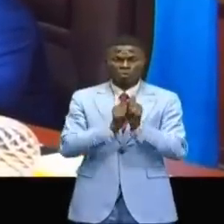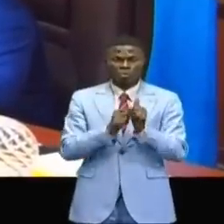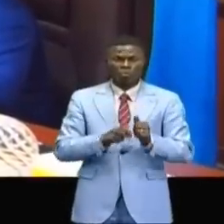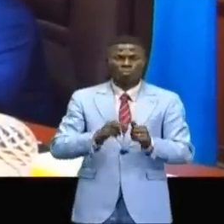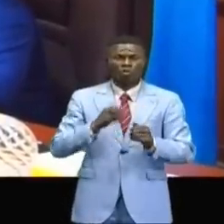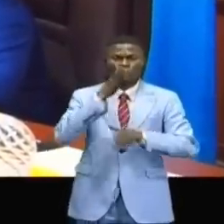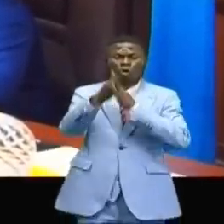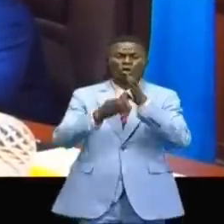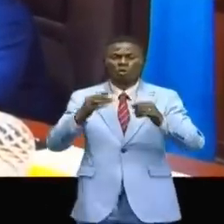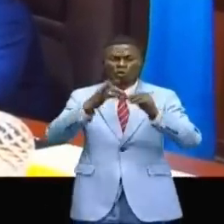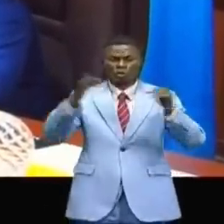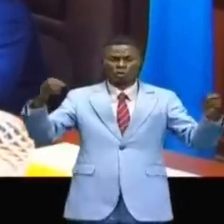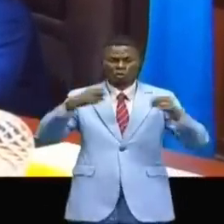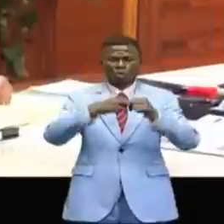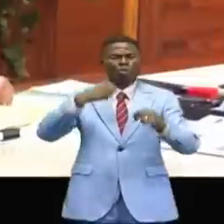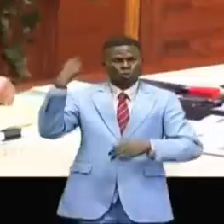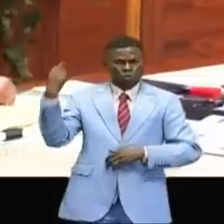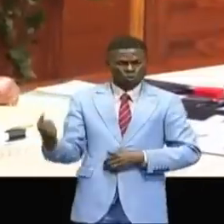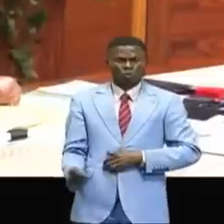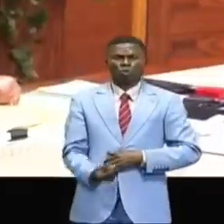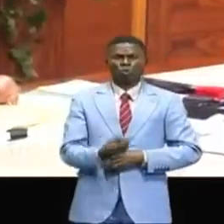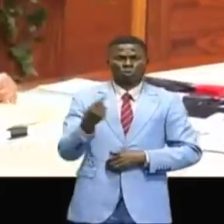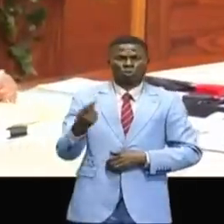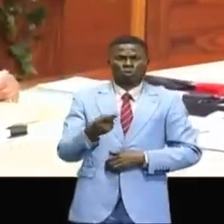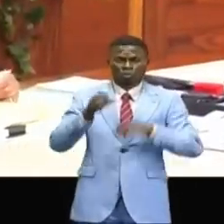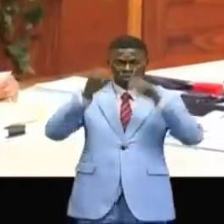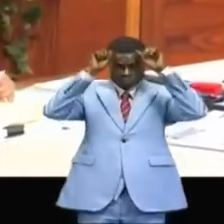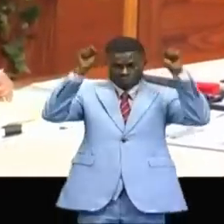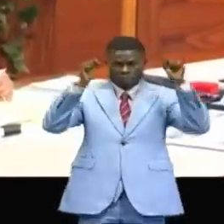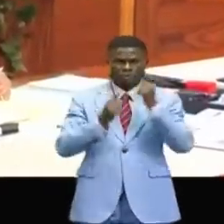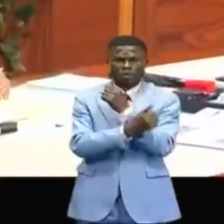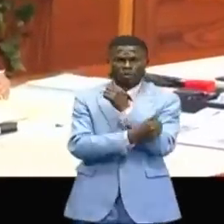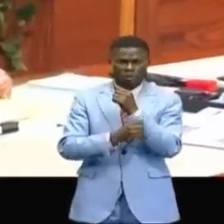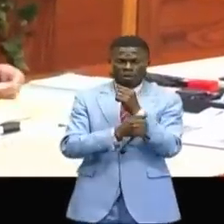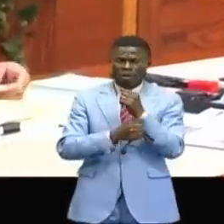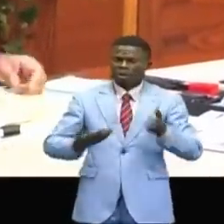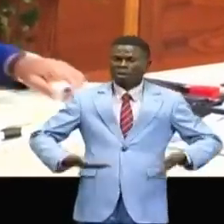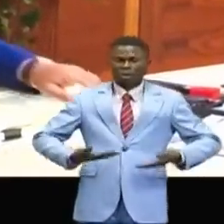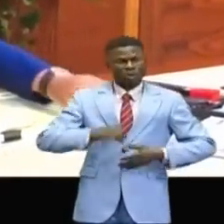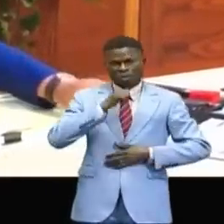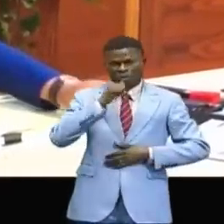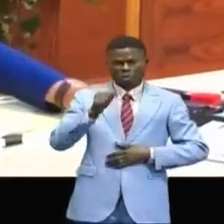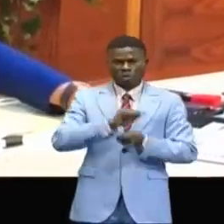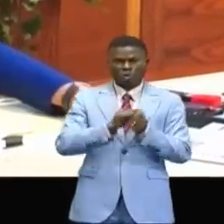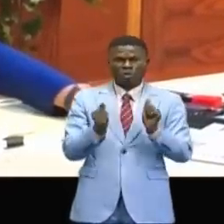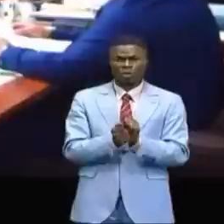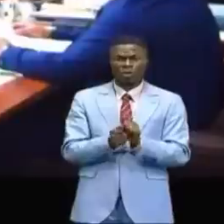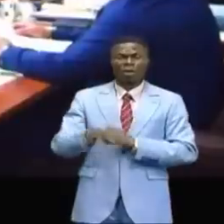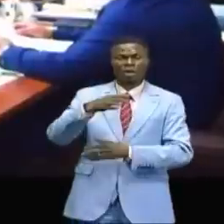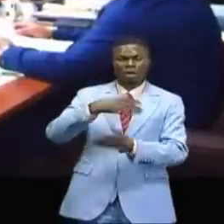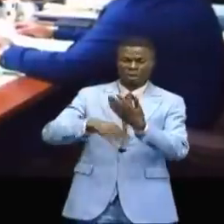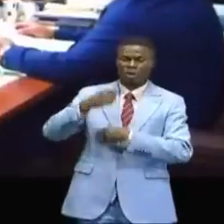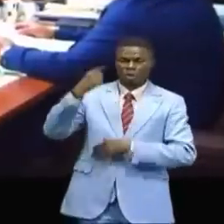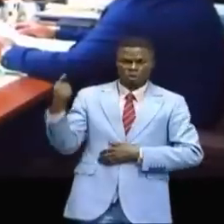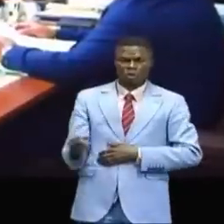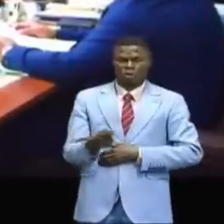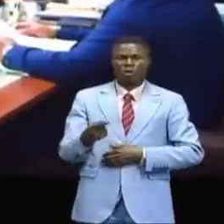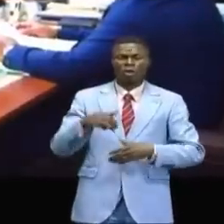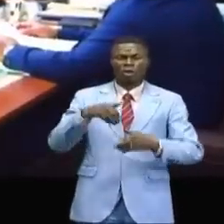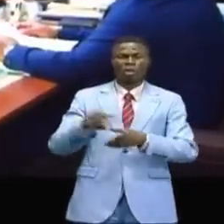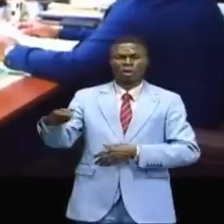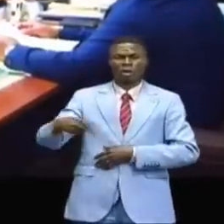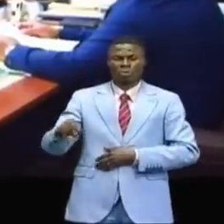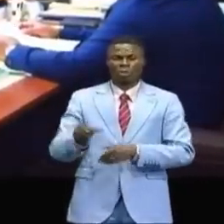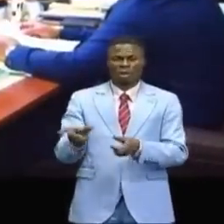câbles électriques à répétition. Le président de la République a déploré les cas de vandalisme à répétition signalés dans la province